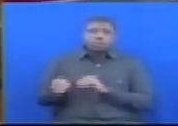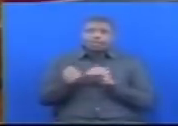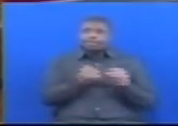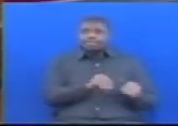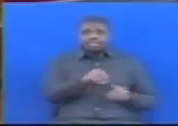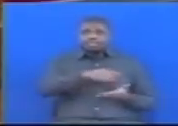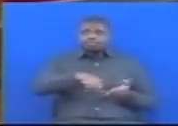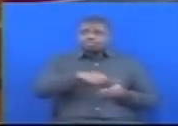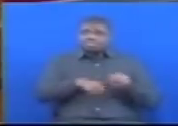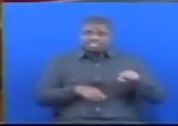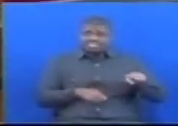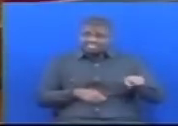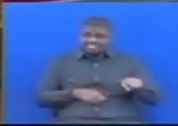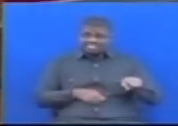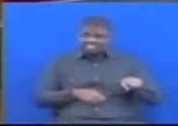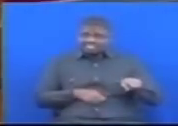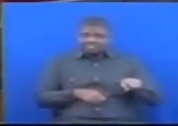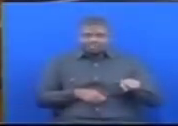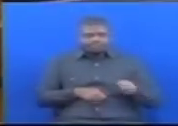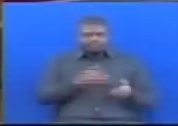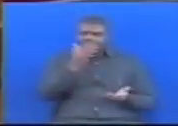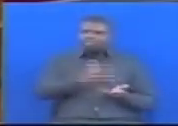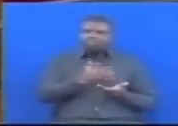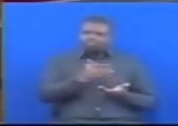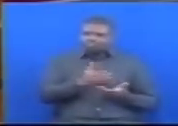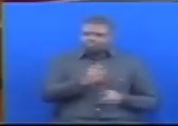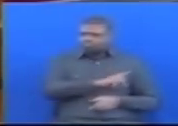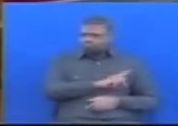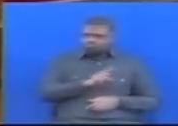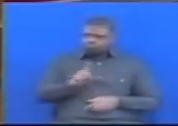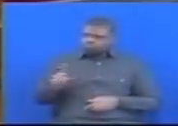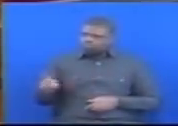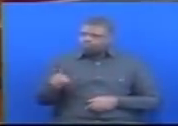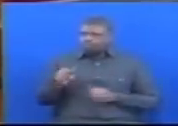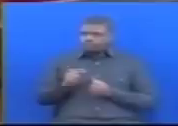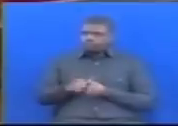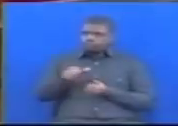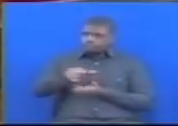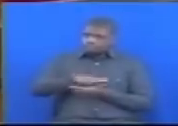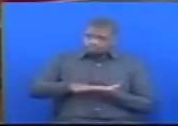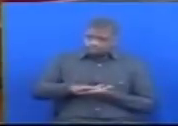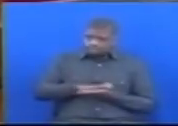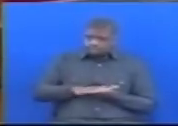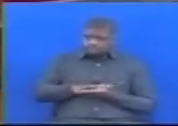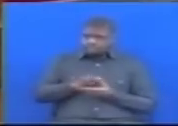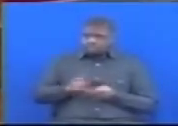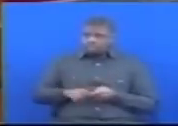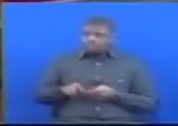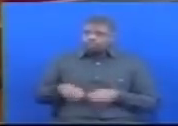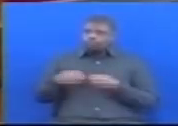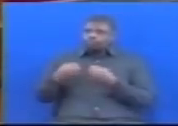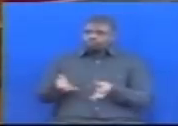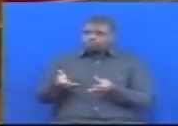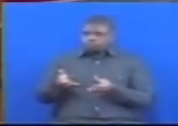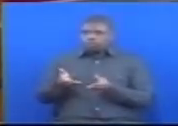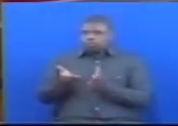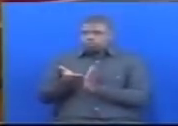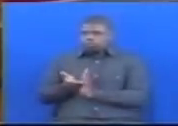eneo nadhani haitakuwa sahihi, kwa sababu kuna eneo la kutosha. Cha msingi ni kuendelea kutoa wito kwa wananchi